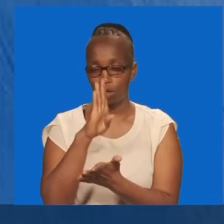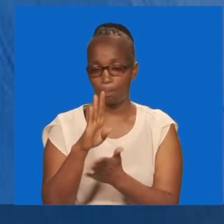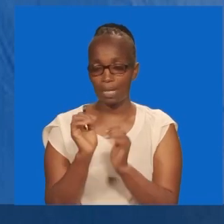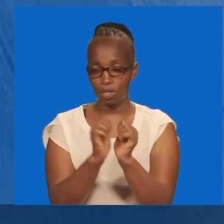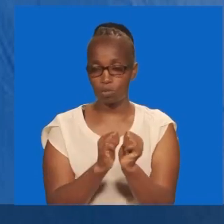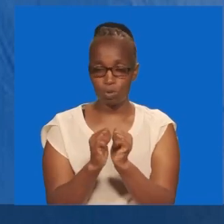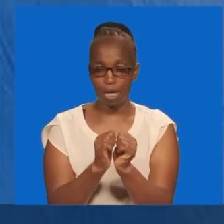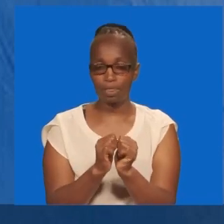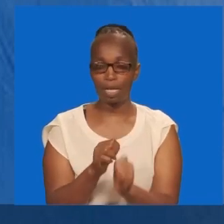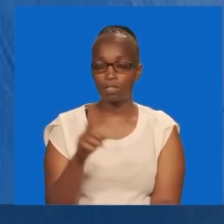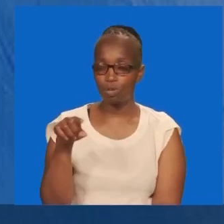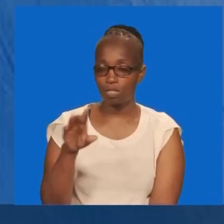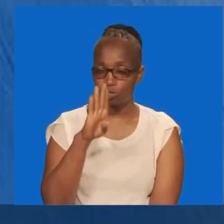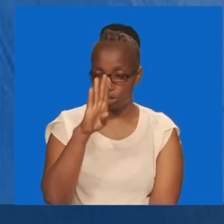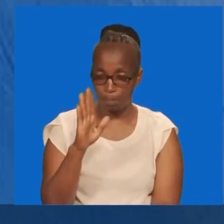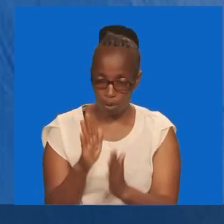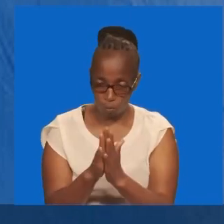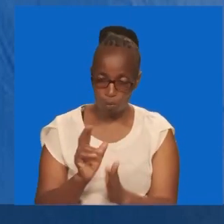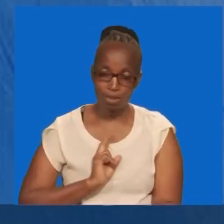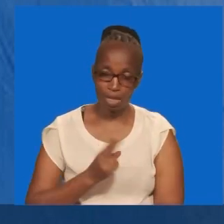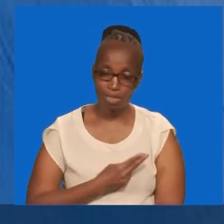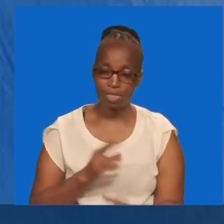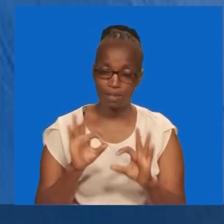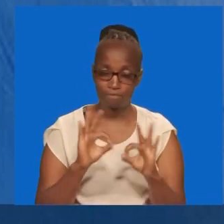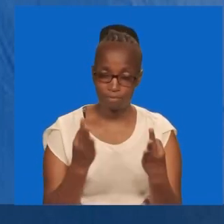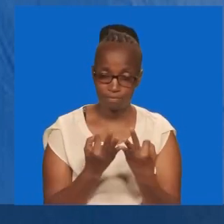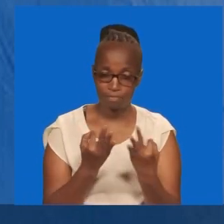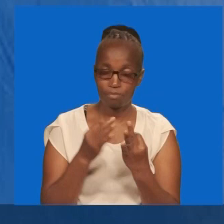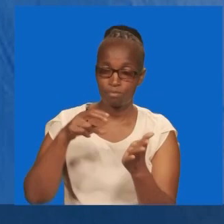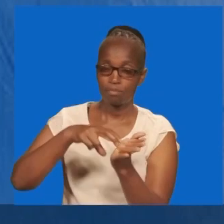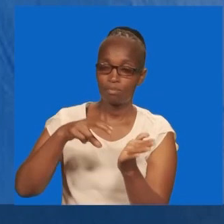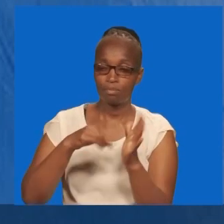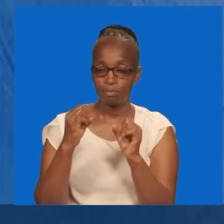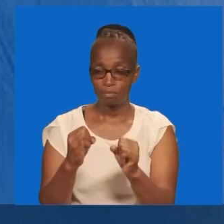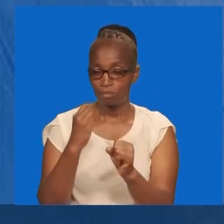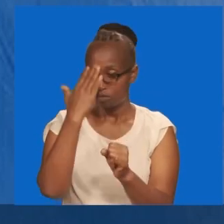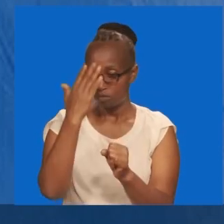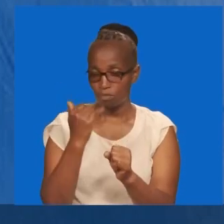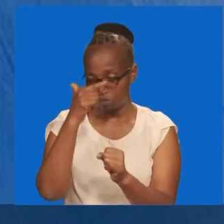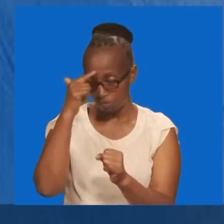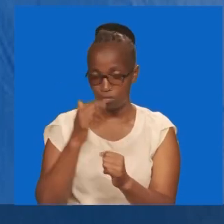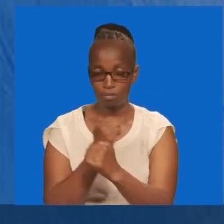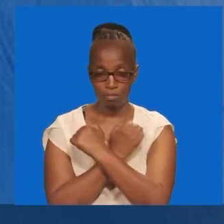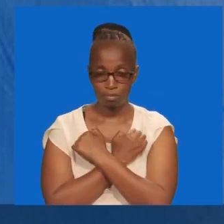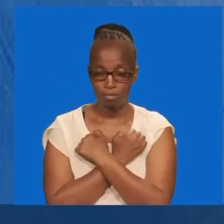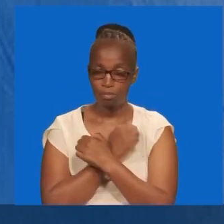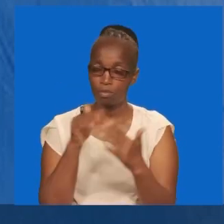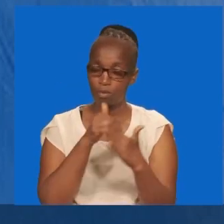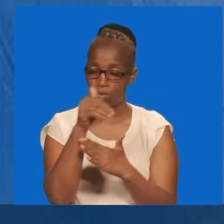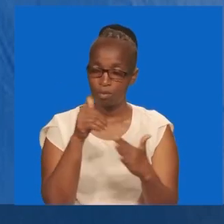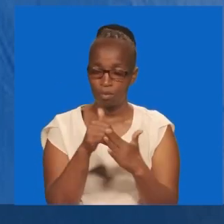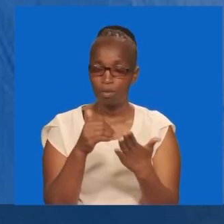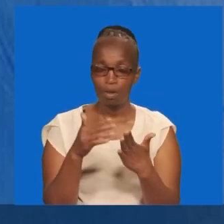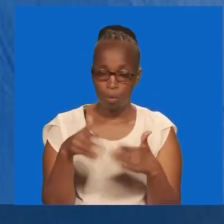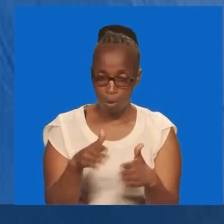hakika nitaweza kuwa pamoja nawe, nitaweza kuwa karibu nawe. Familia zetu zitasimama kwa ajili ya upendo,